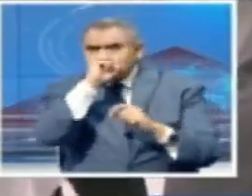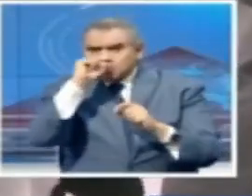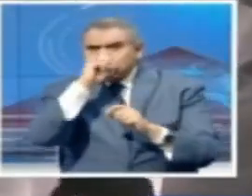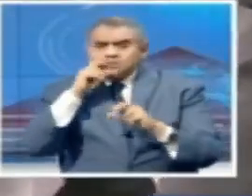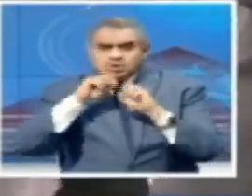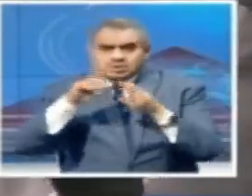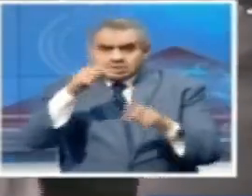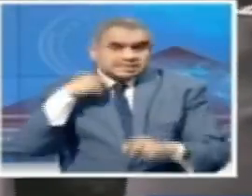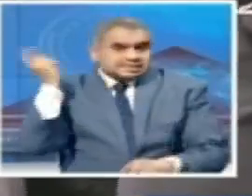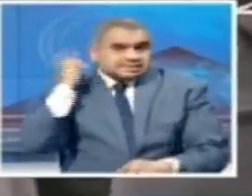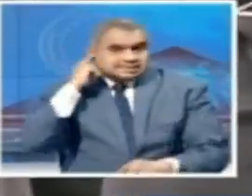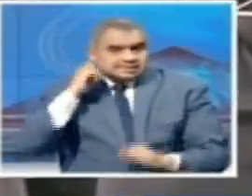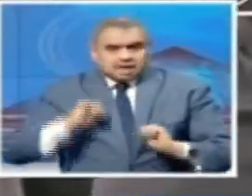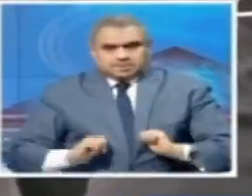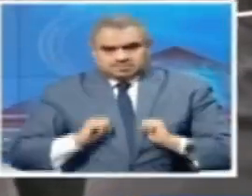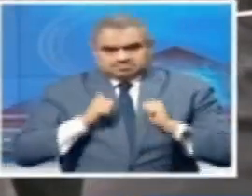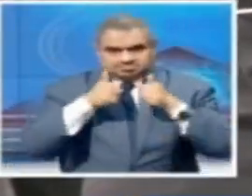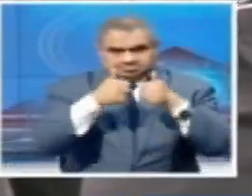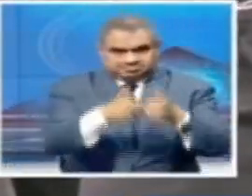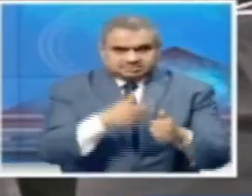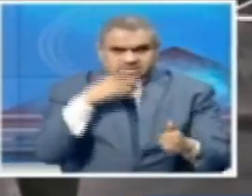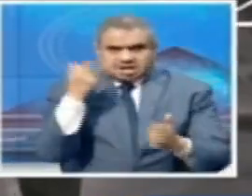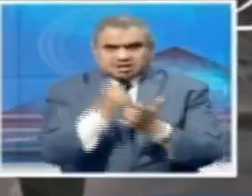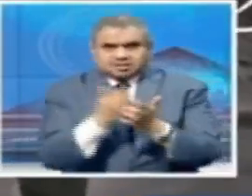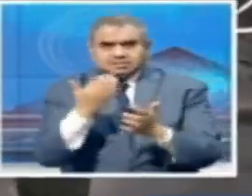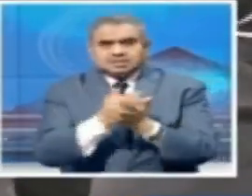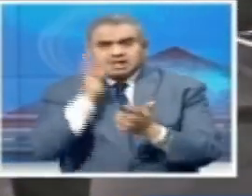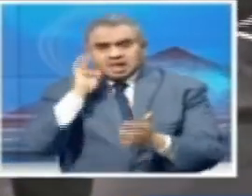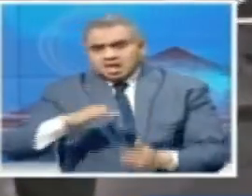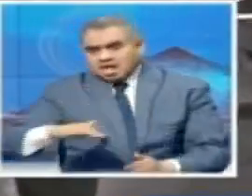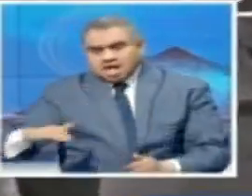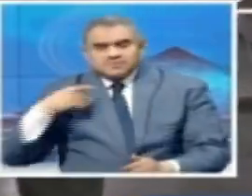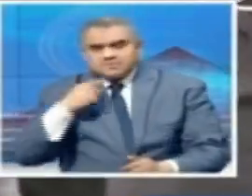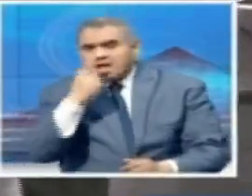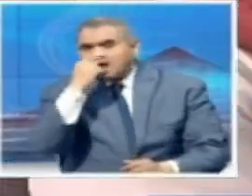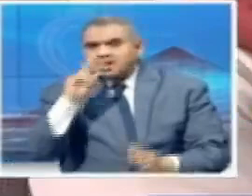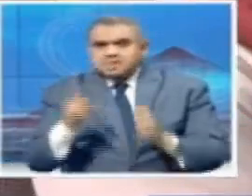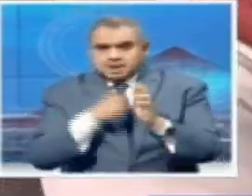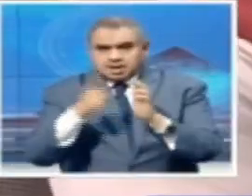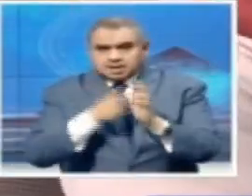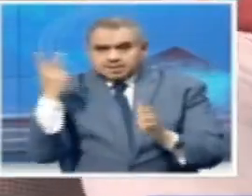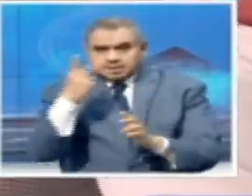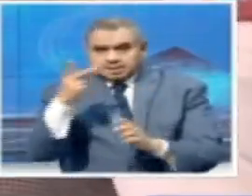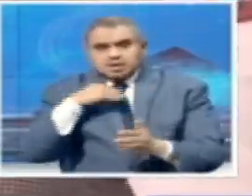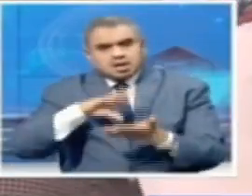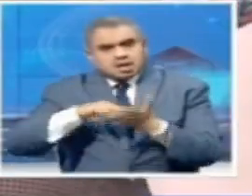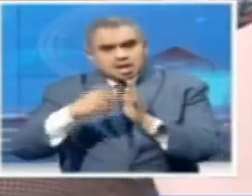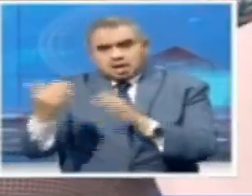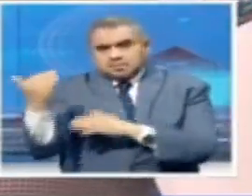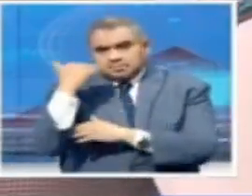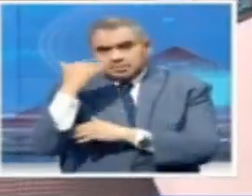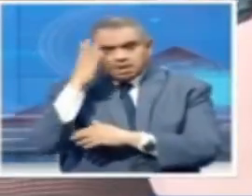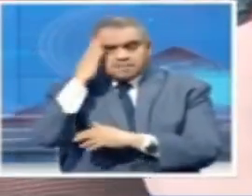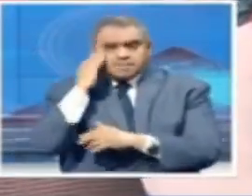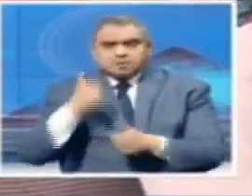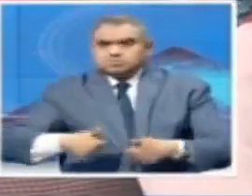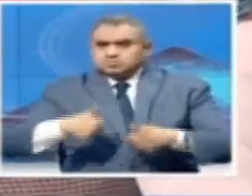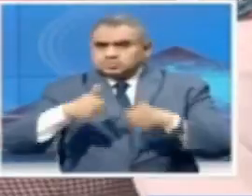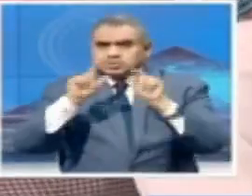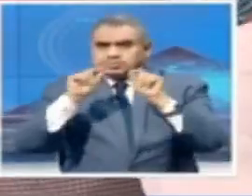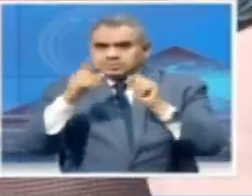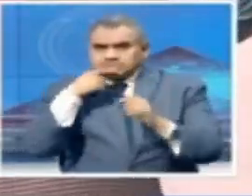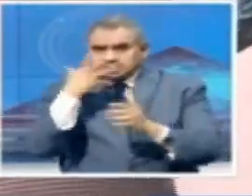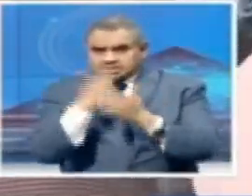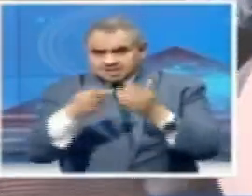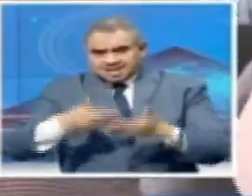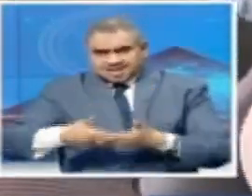جيت على طول، اول ما سمعتهم جيت على طول، عشان لازم يطعموا تاني مره. دي معامله كويسه والدنيا تمام، وطعمت